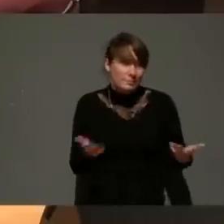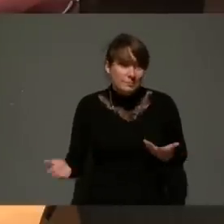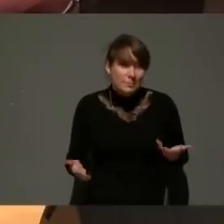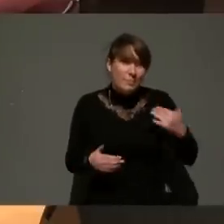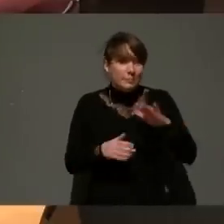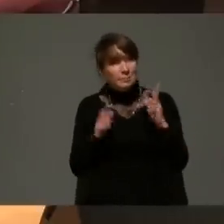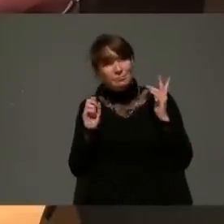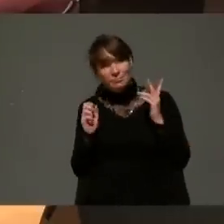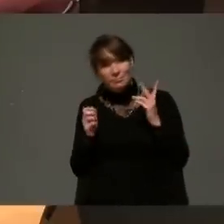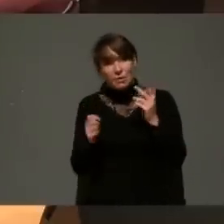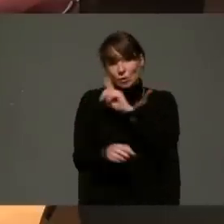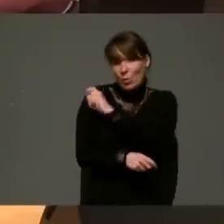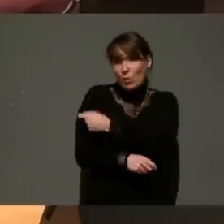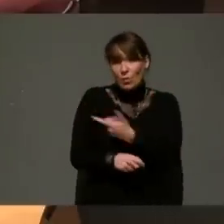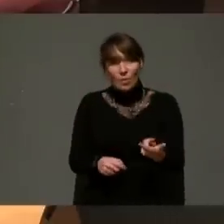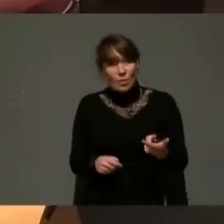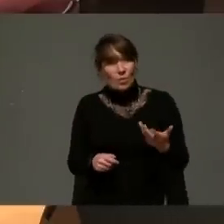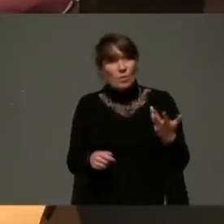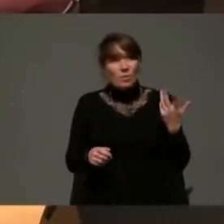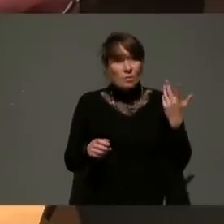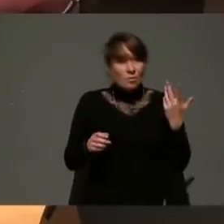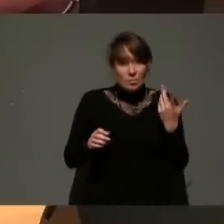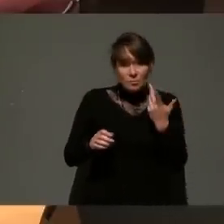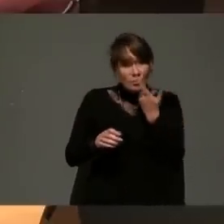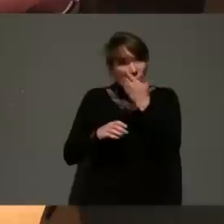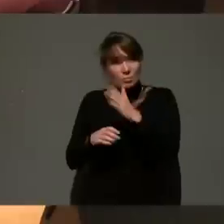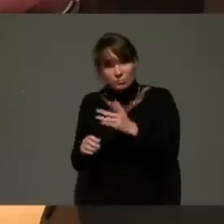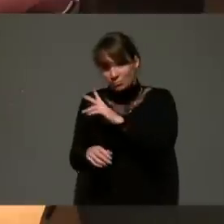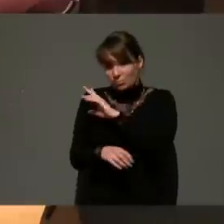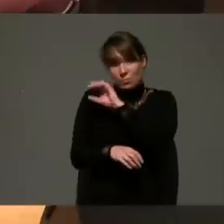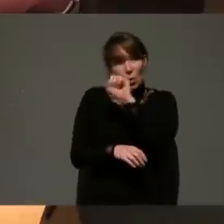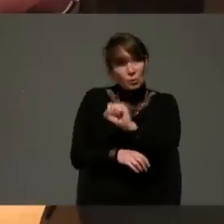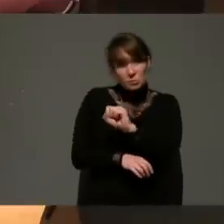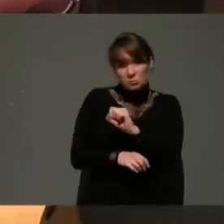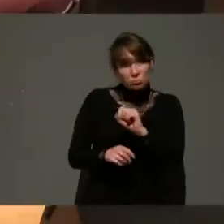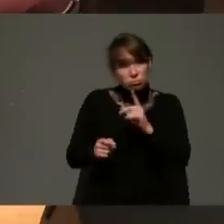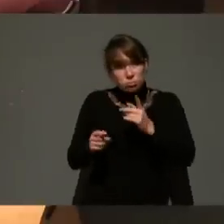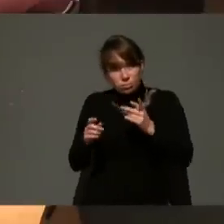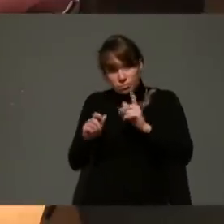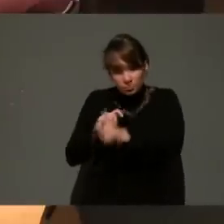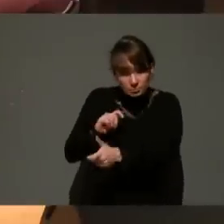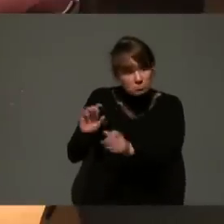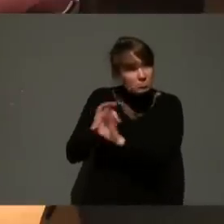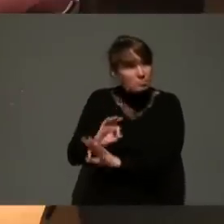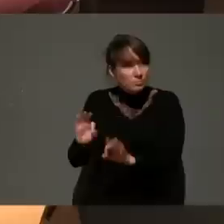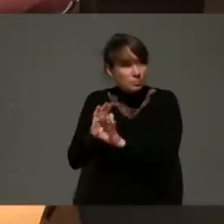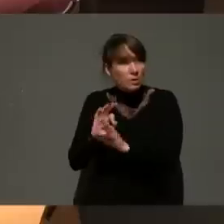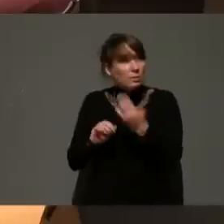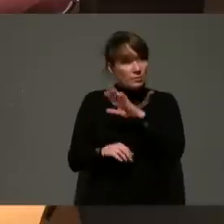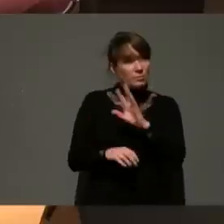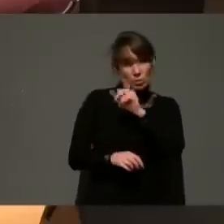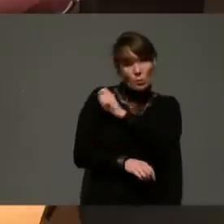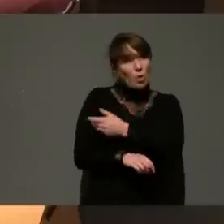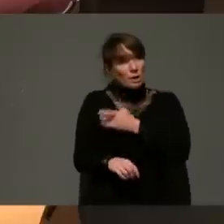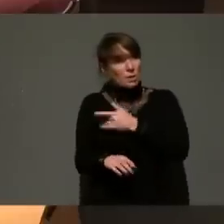que des sports non portants n'ont pas d'effet sur la masse osseuse. Ceci étant, ça ne veut pas dire que ce sont des sports inintéressants,